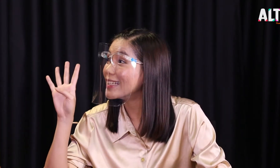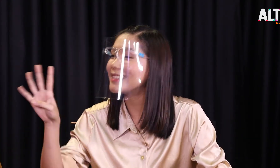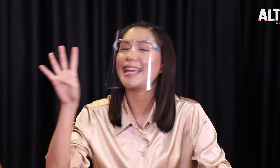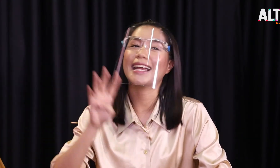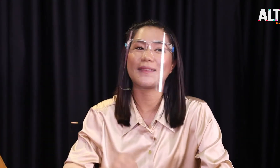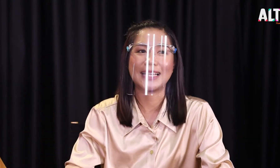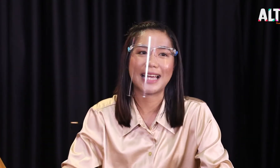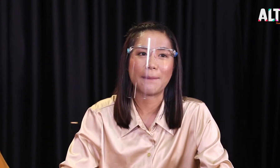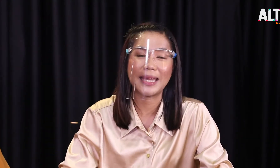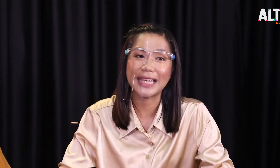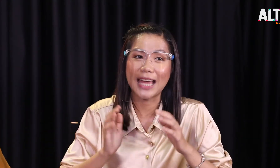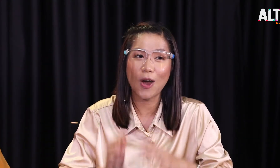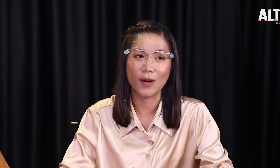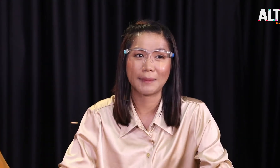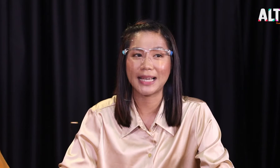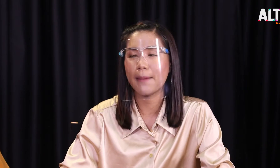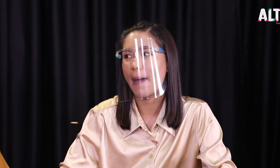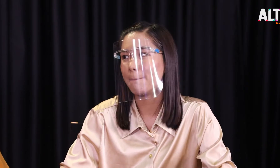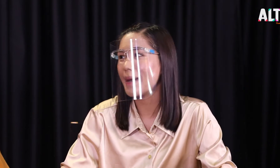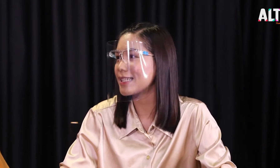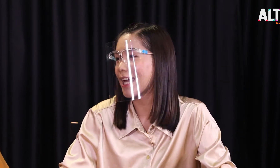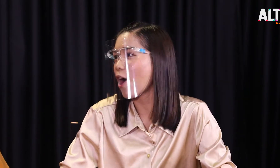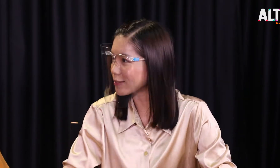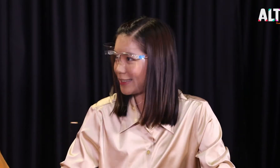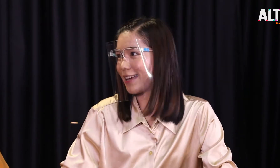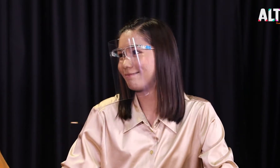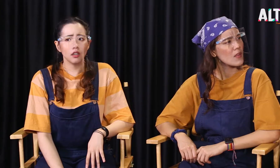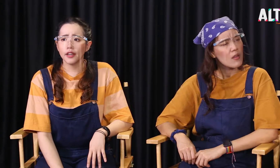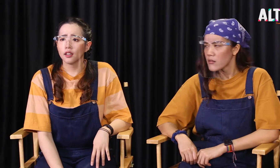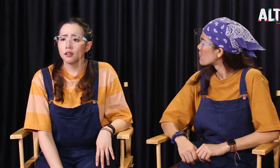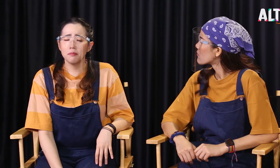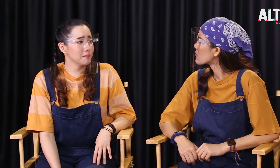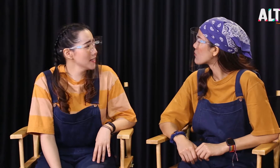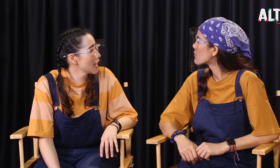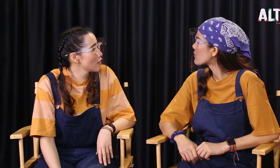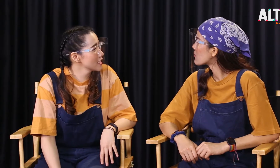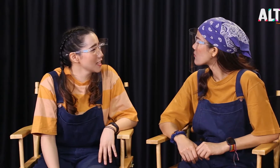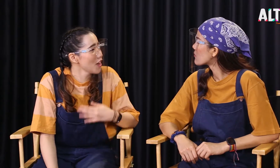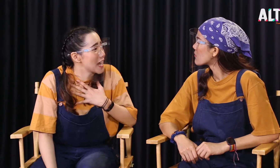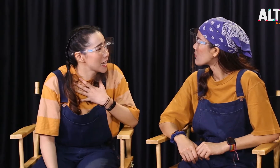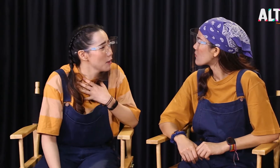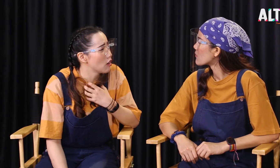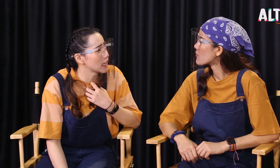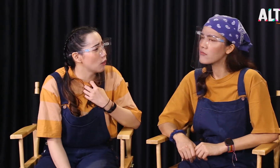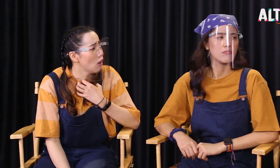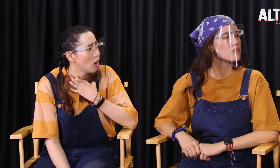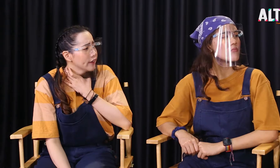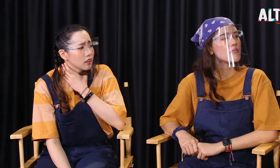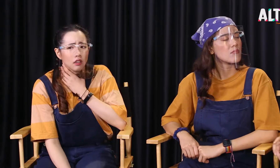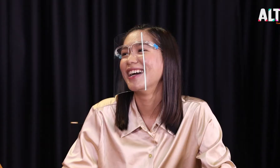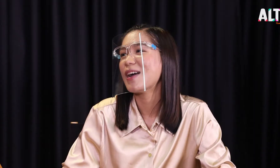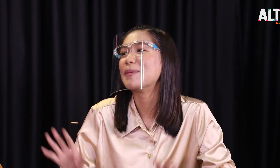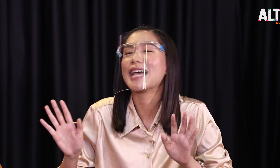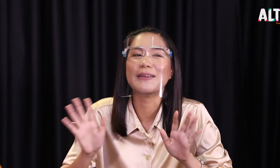ที่4กันดีกว่าจ้ะเป็นการออกกำลังกายแบบไม่ใช้ออกซิเจน เฮ้ยไม่ใช้ออกซิเจนก็หายใจไม่ออกเลยค่ะคุ